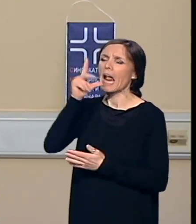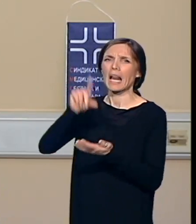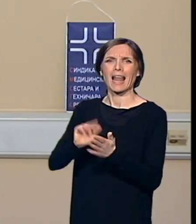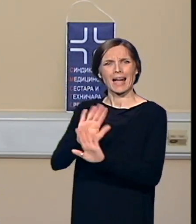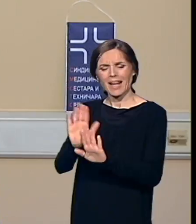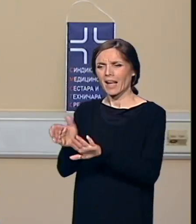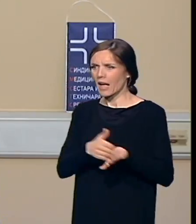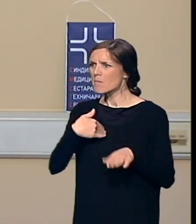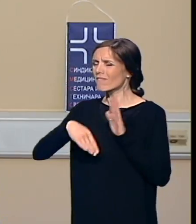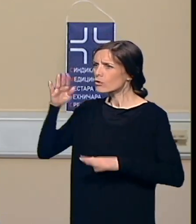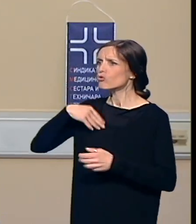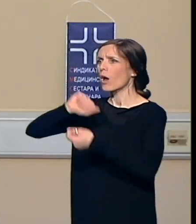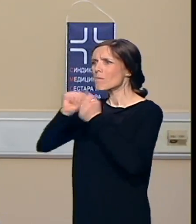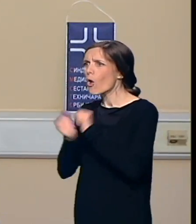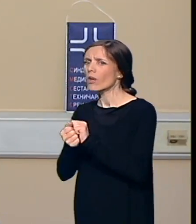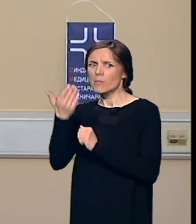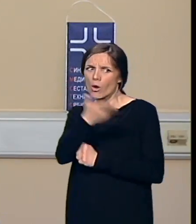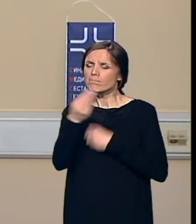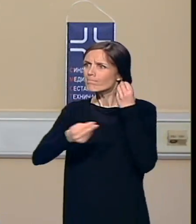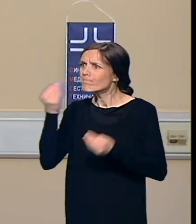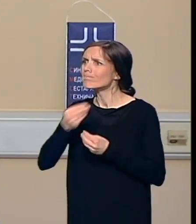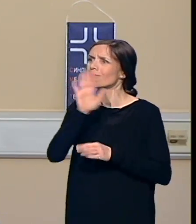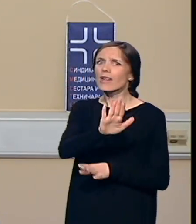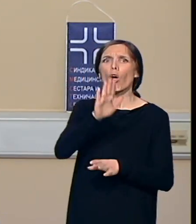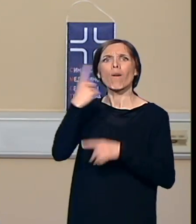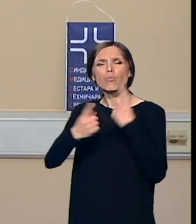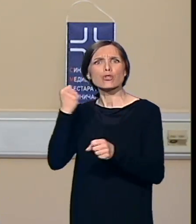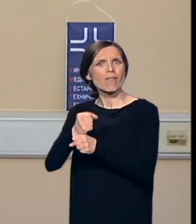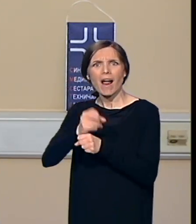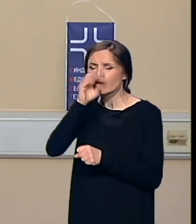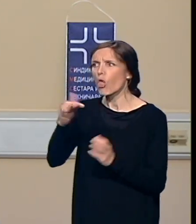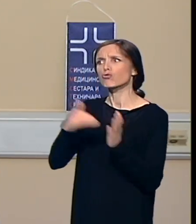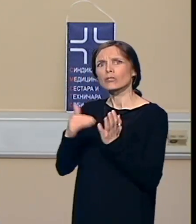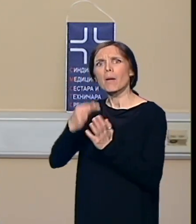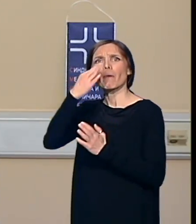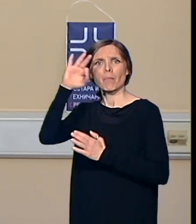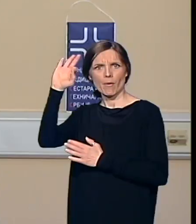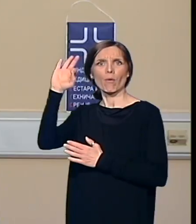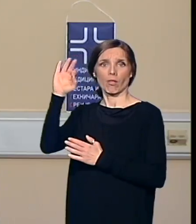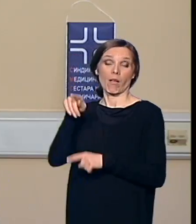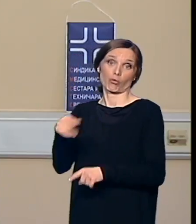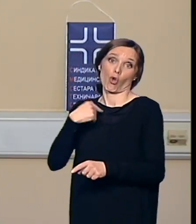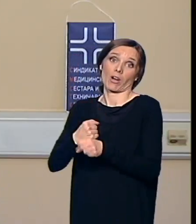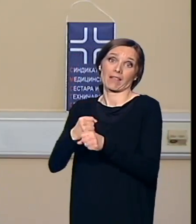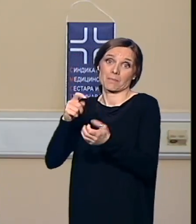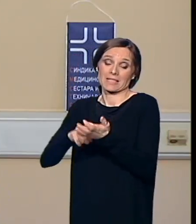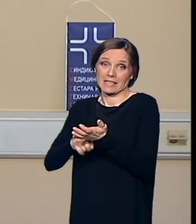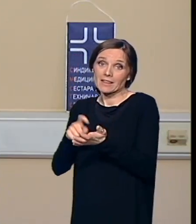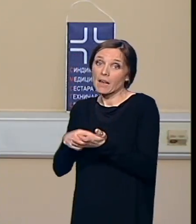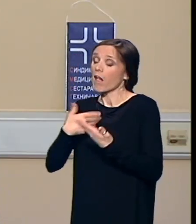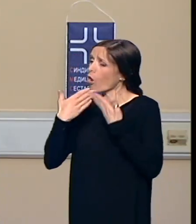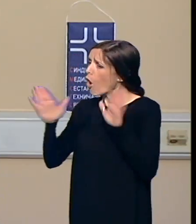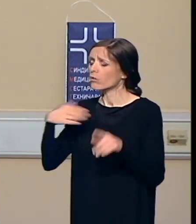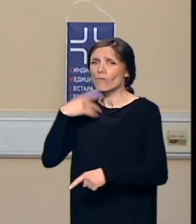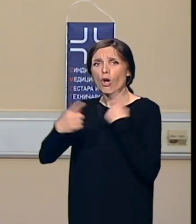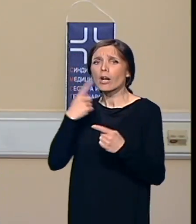lošim uslovima za rad i to pričamo nedvosmisleno i pritom ne želimo nikog da povredimo i